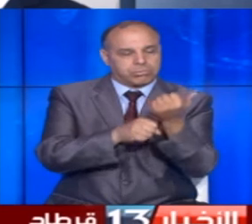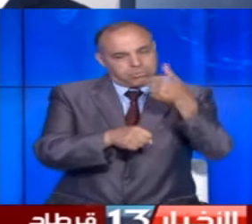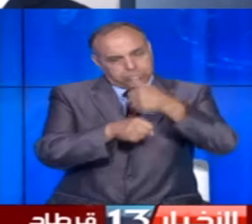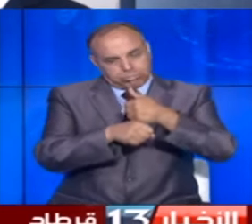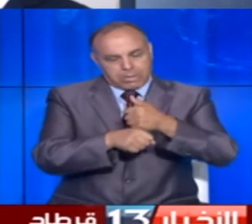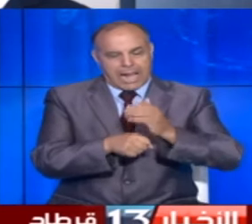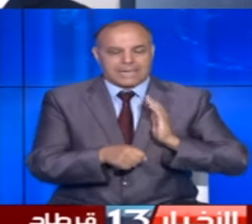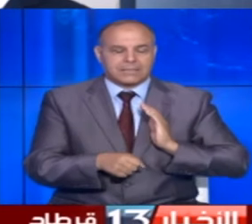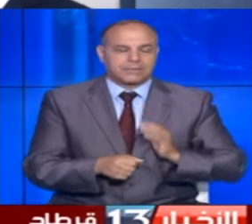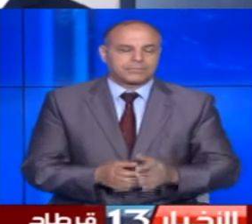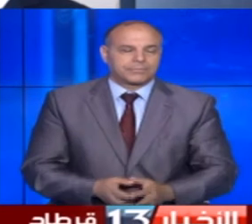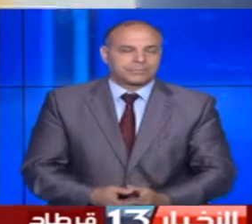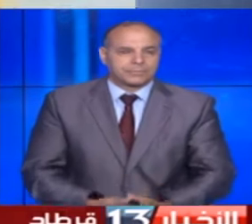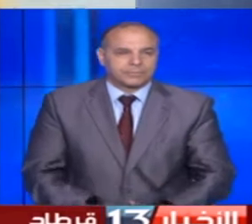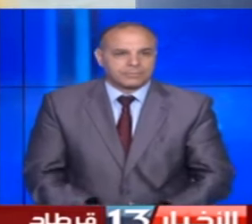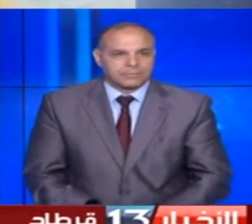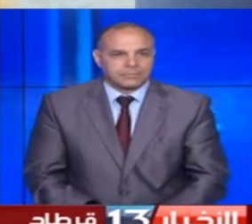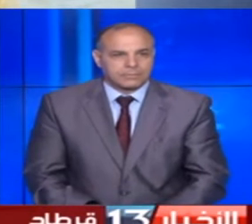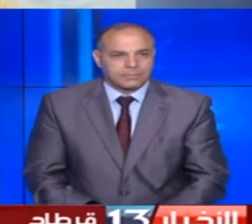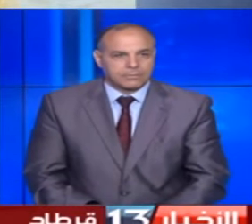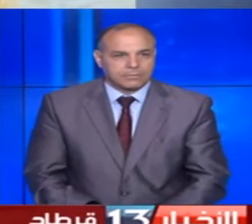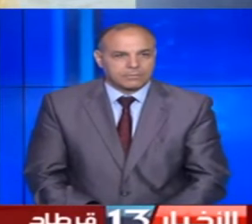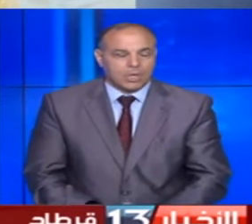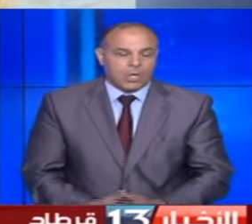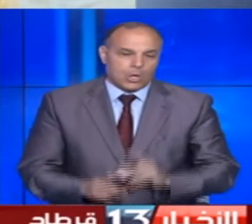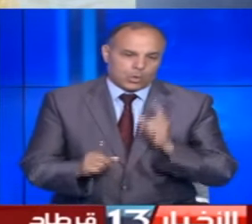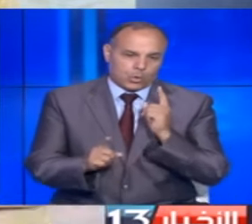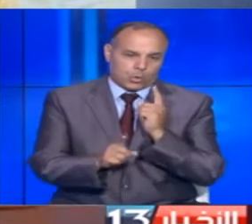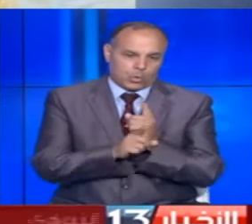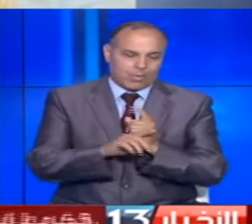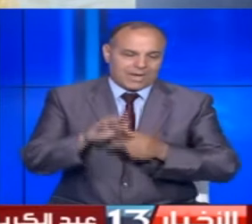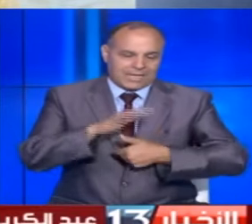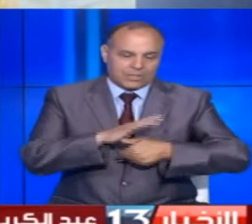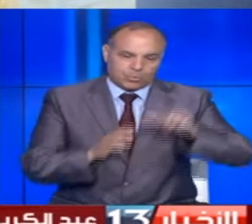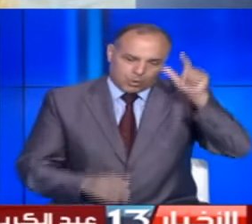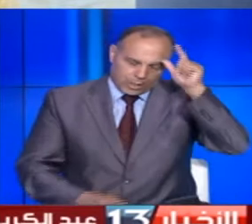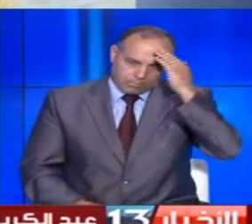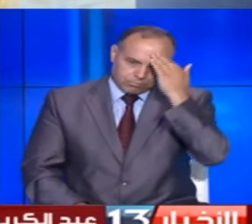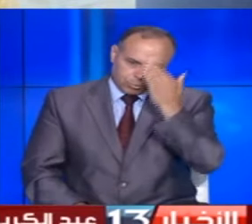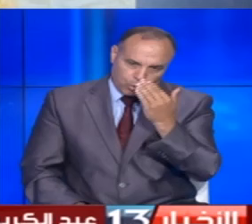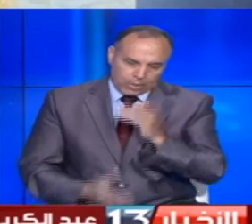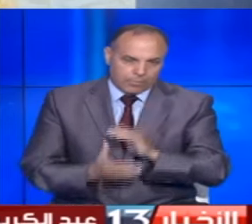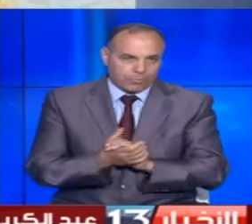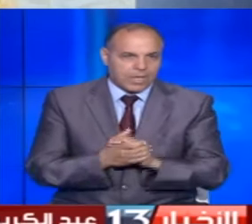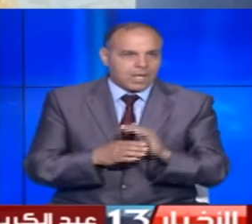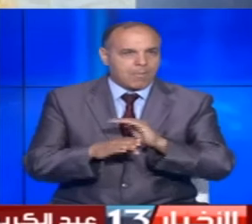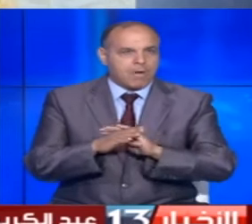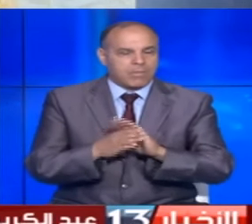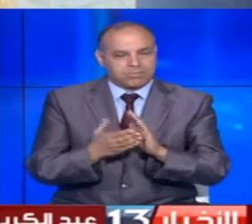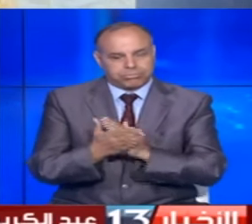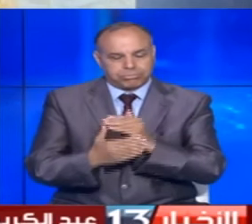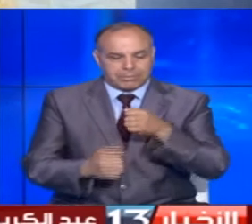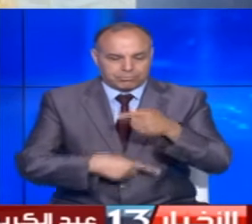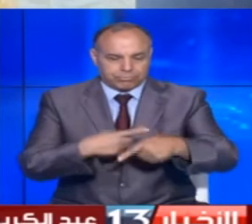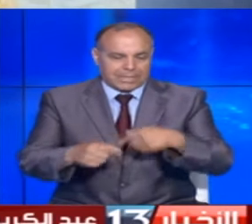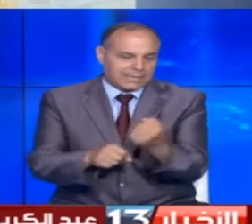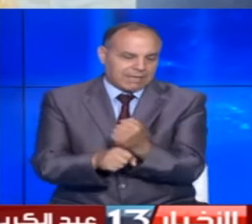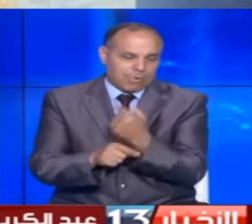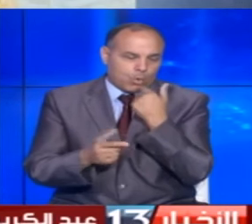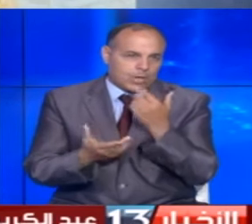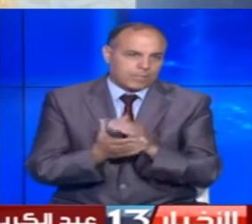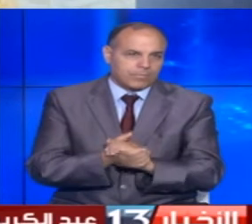الجيش الوطني اليوم بلقاء السيد رئيس الجمهوريه في اطار استئناف نشاط